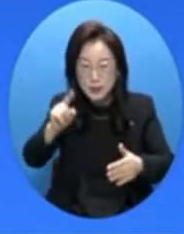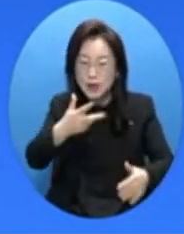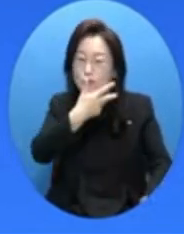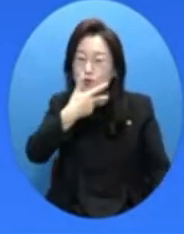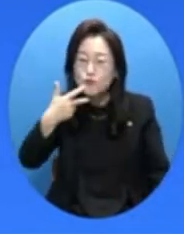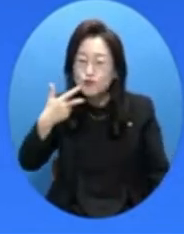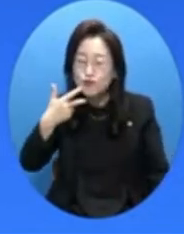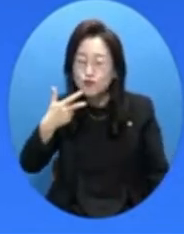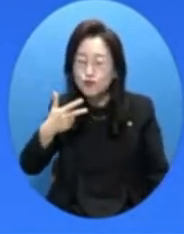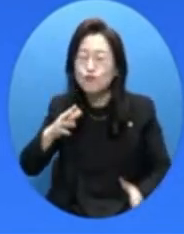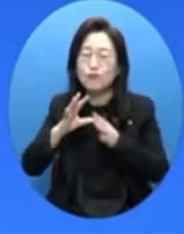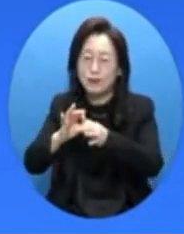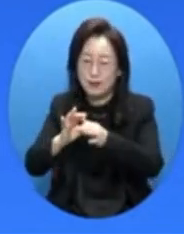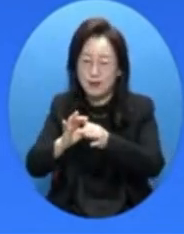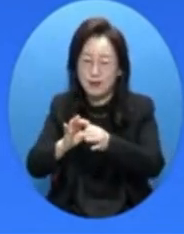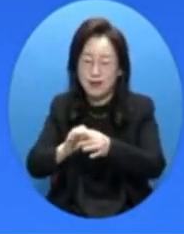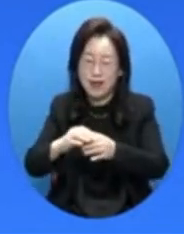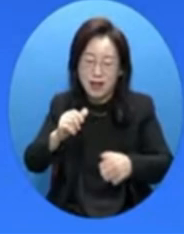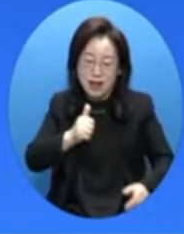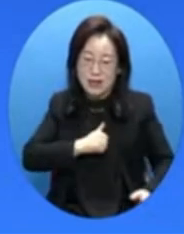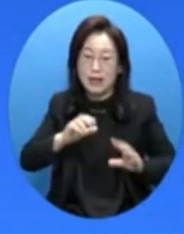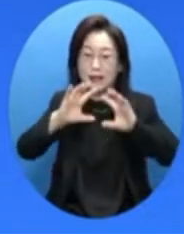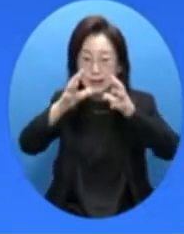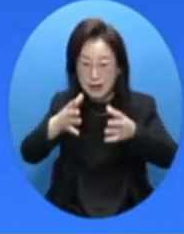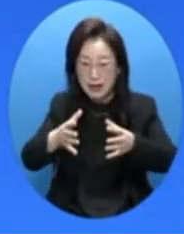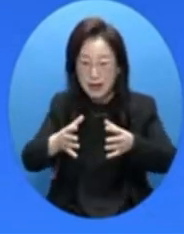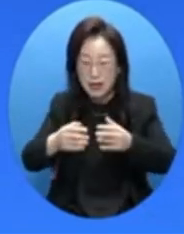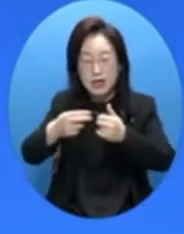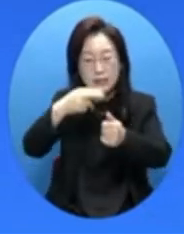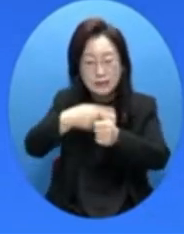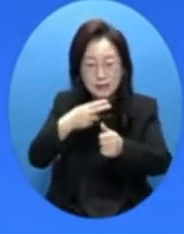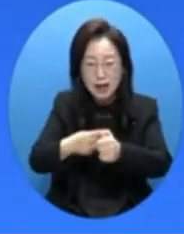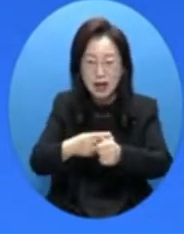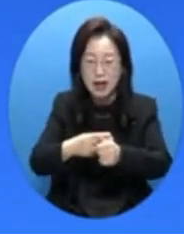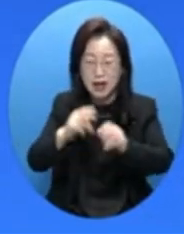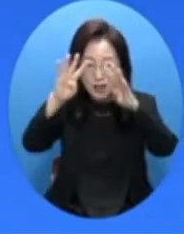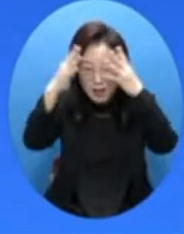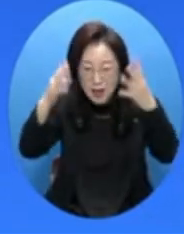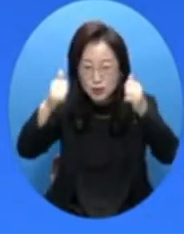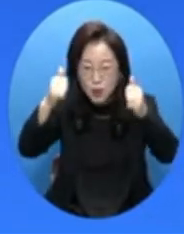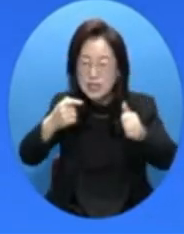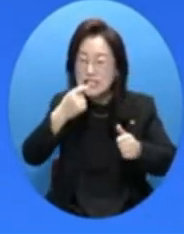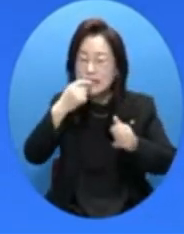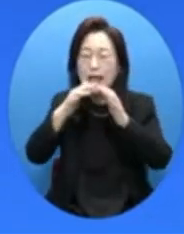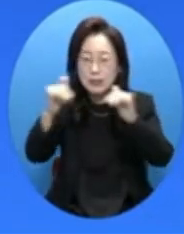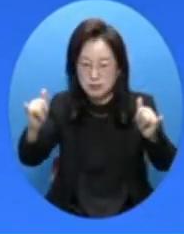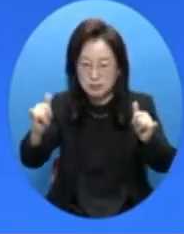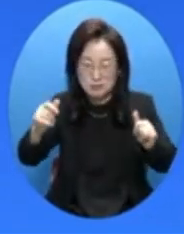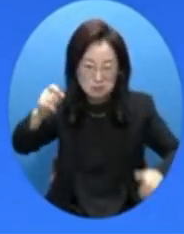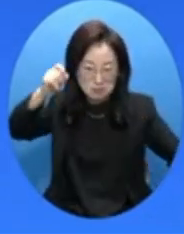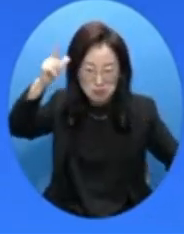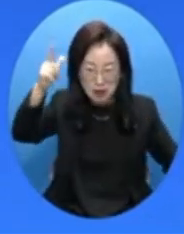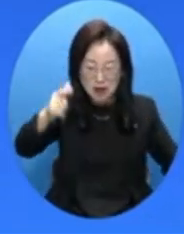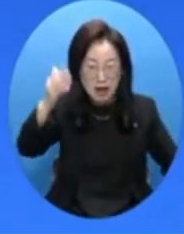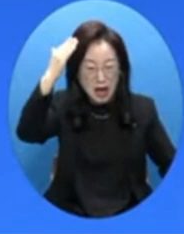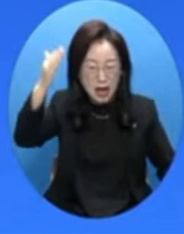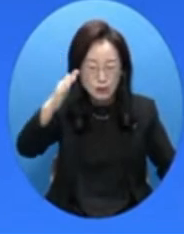캐나다 사람이고 의사고 명문대학을 나왔고 백인이고 이런 백인 우월주의 가득 차서